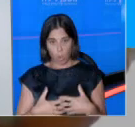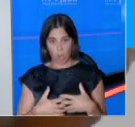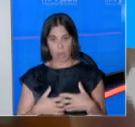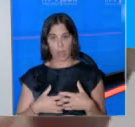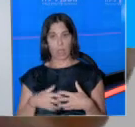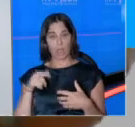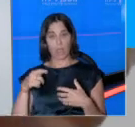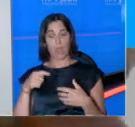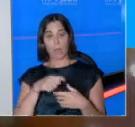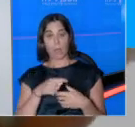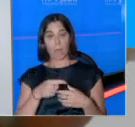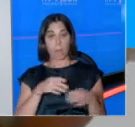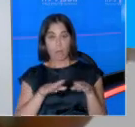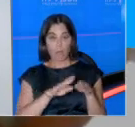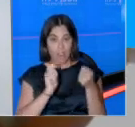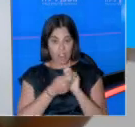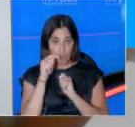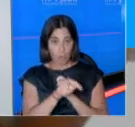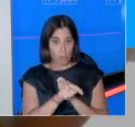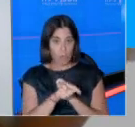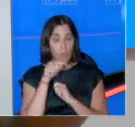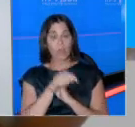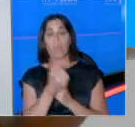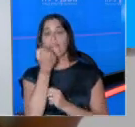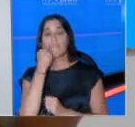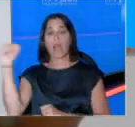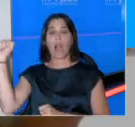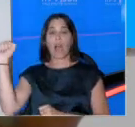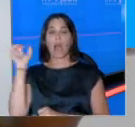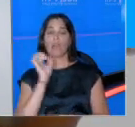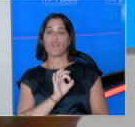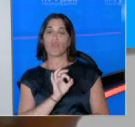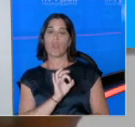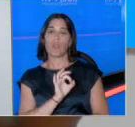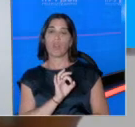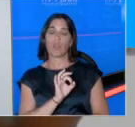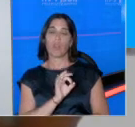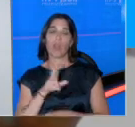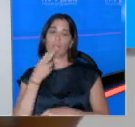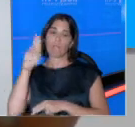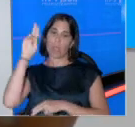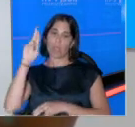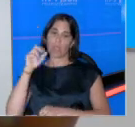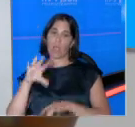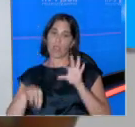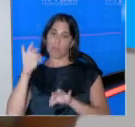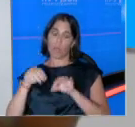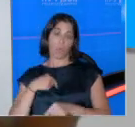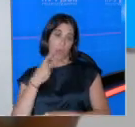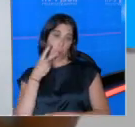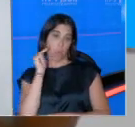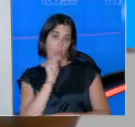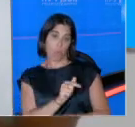בממשלת השינוי הזאת, מבחינתם היא עברה של כן. אחת הבחירות. אני לא רואה